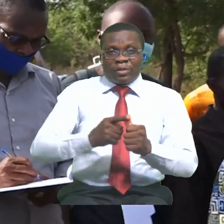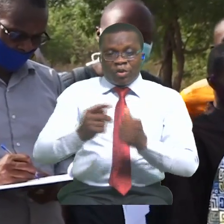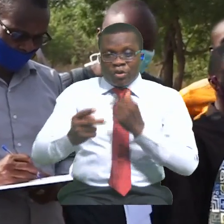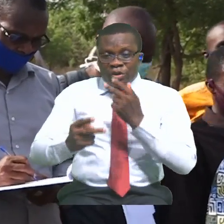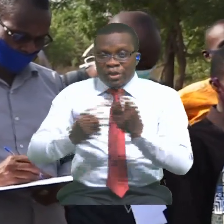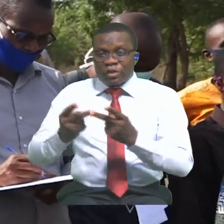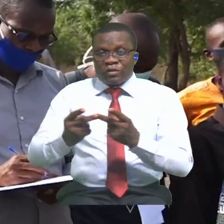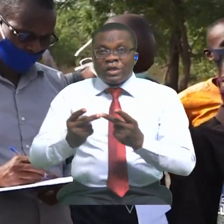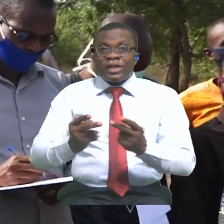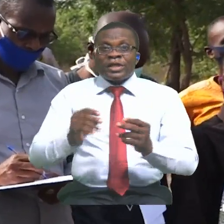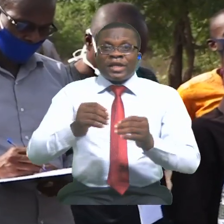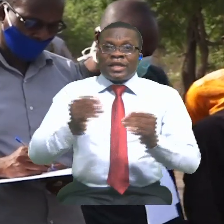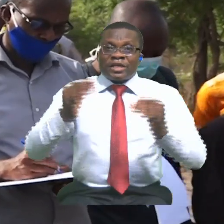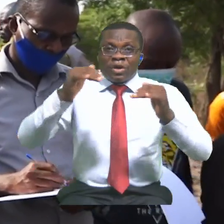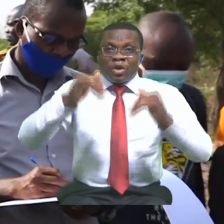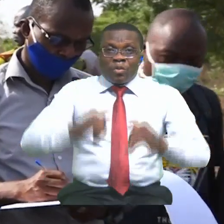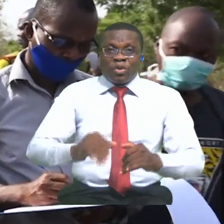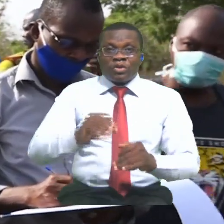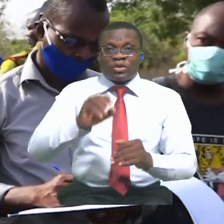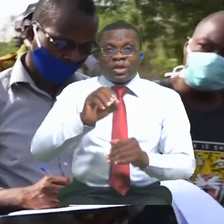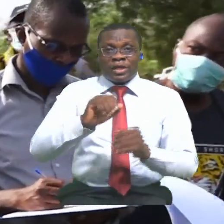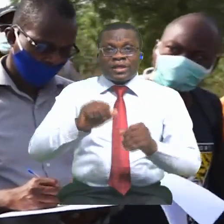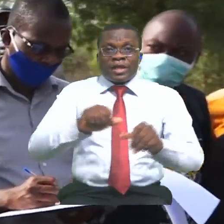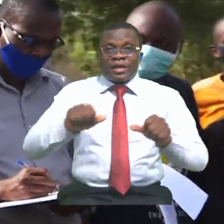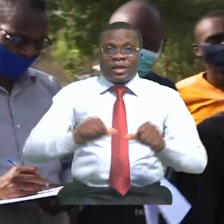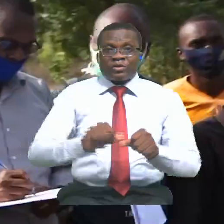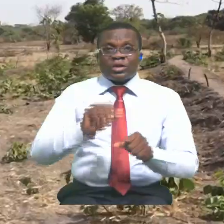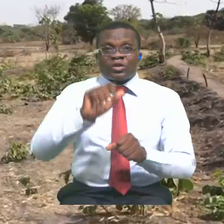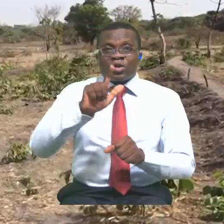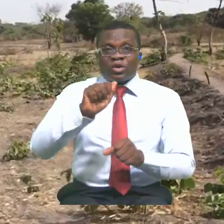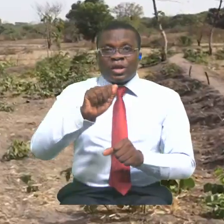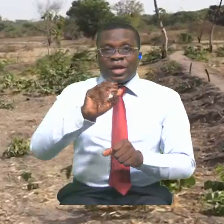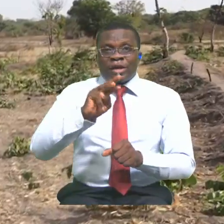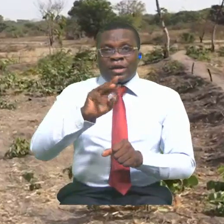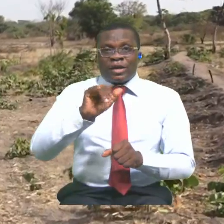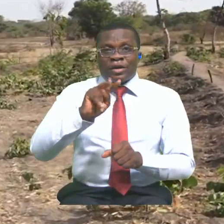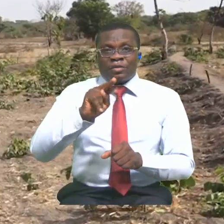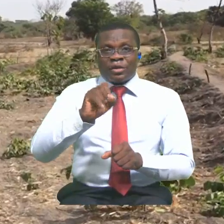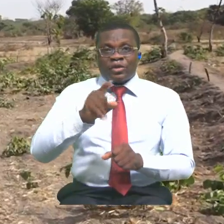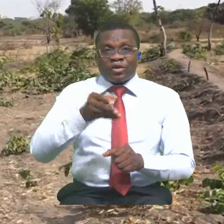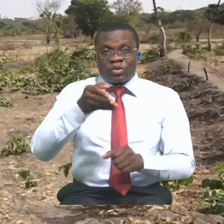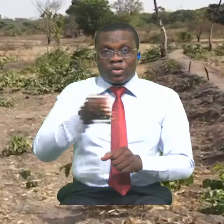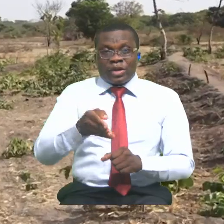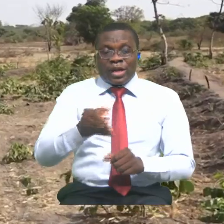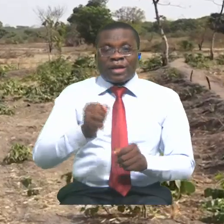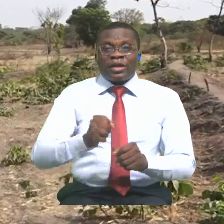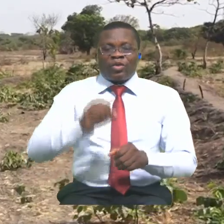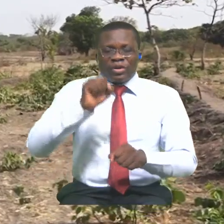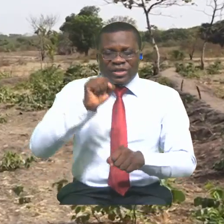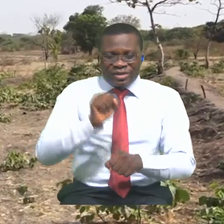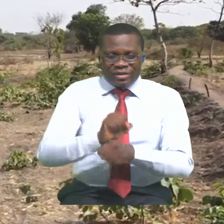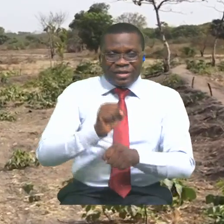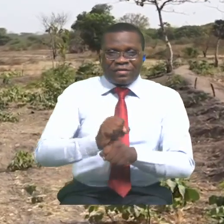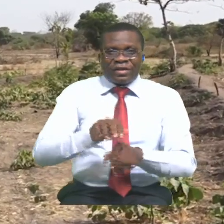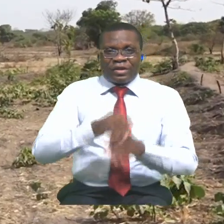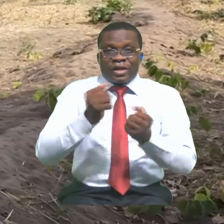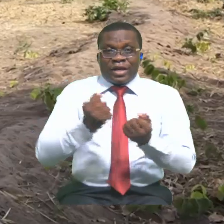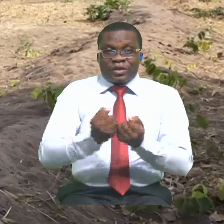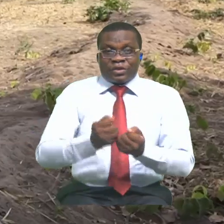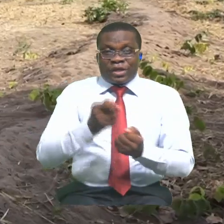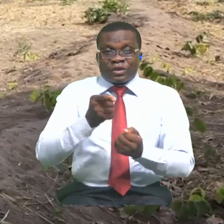un bas-fond aménagé à Ouessé dans l'arrondissement de Laminou. Sur ce site à haute intensité de main-d'œuvre, l'association